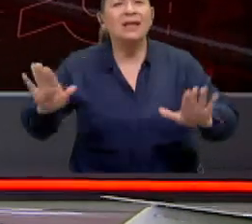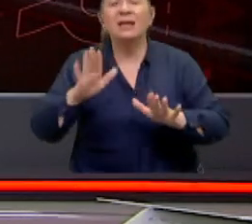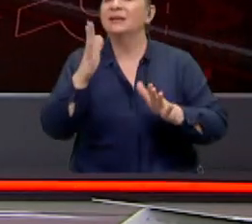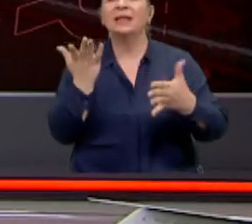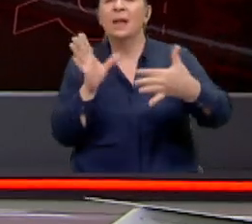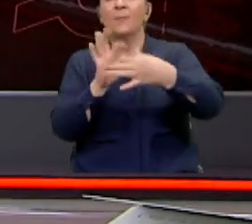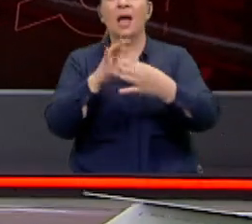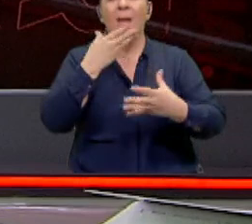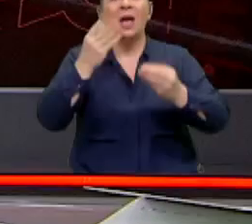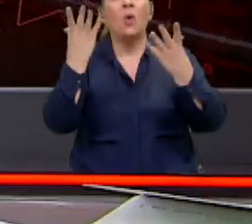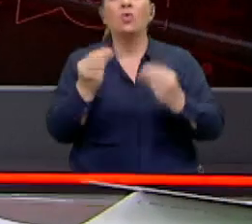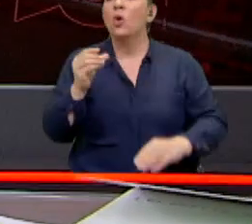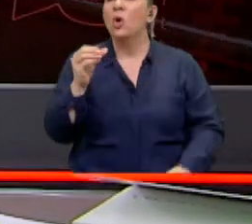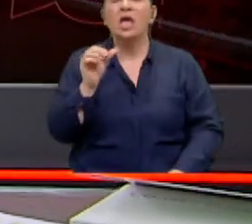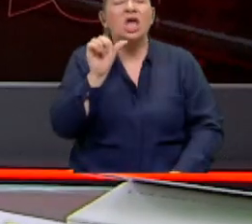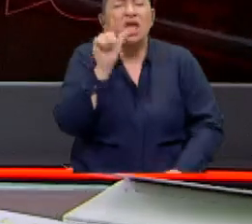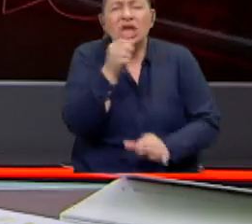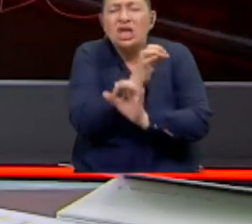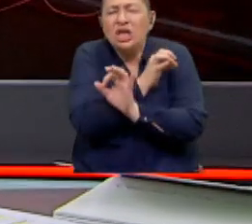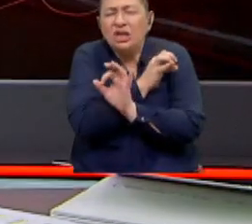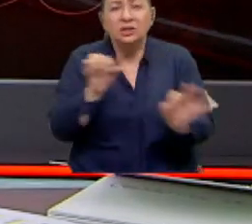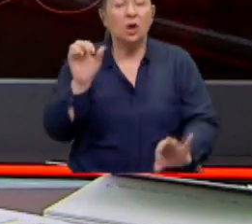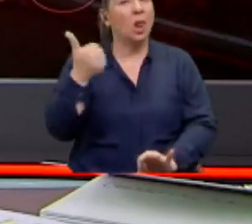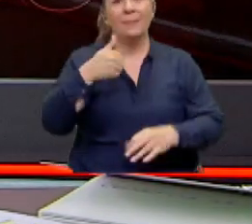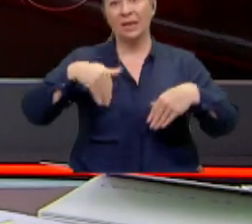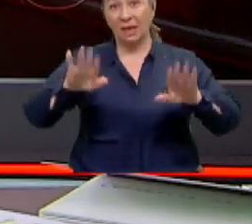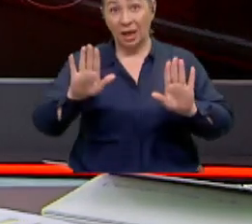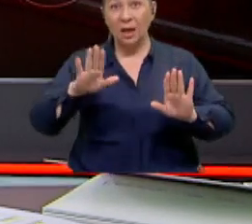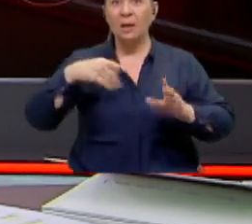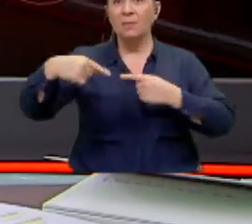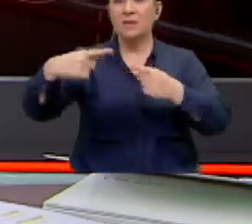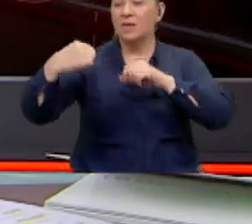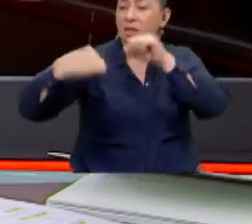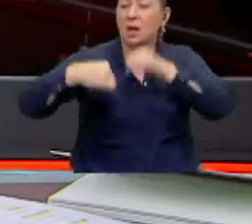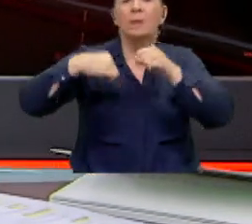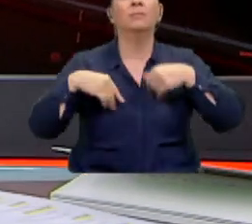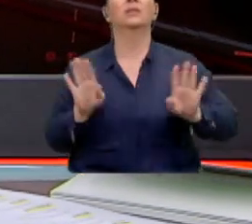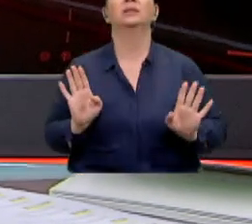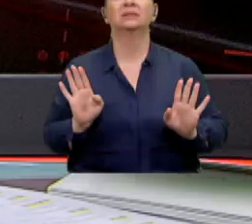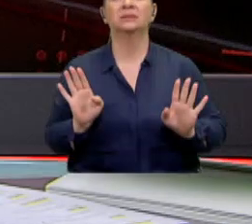olarak emekli olduğu hiç önemli olmaksızın birbirinizin rakibi değilsiniz.